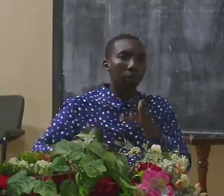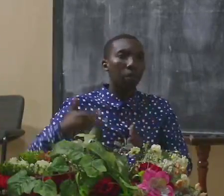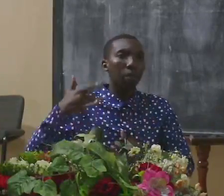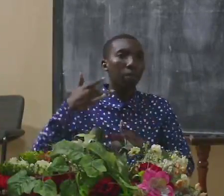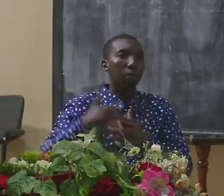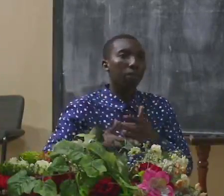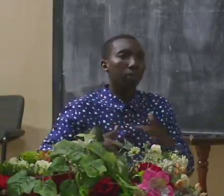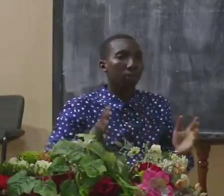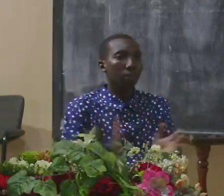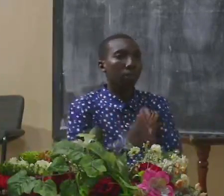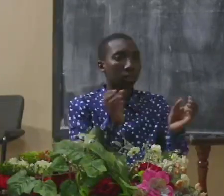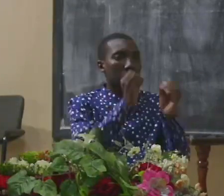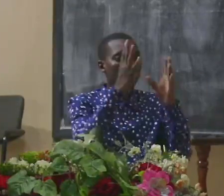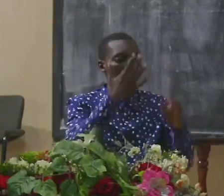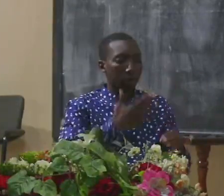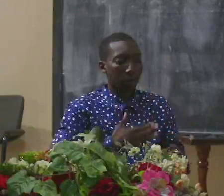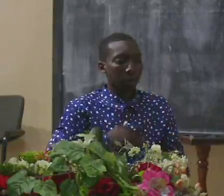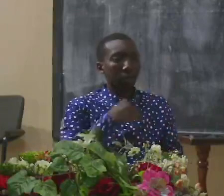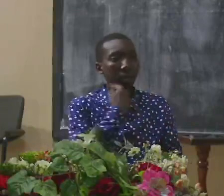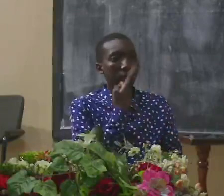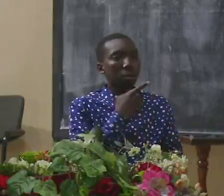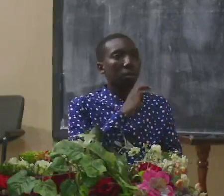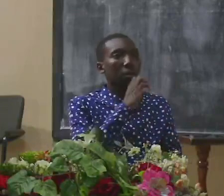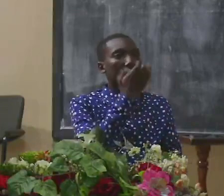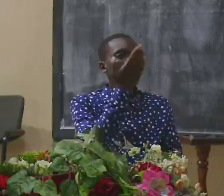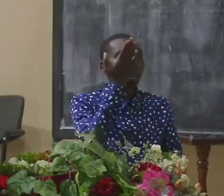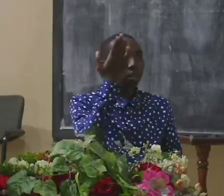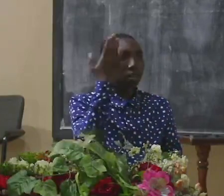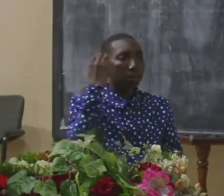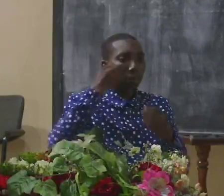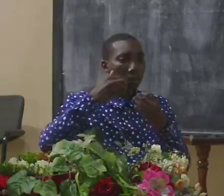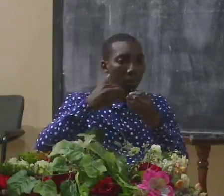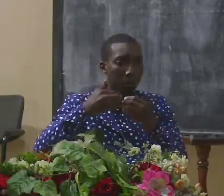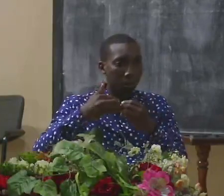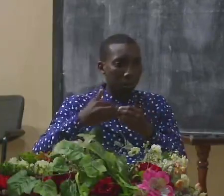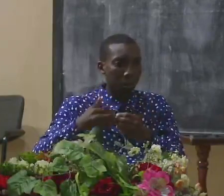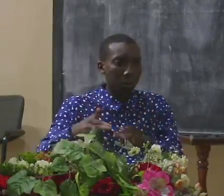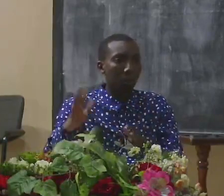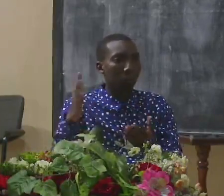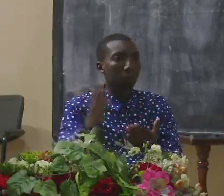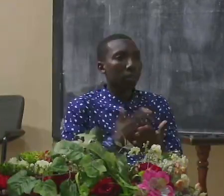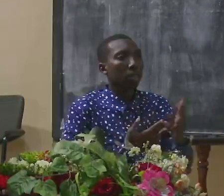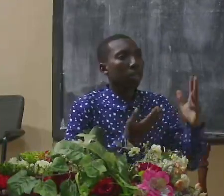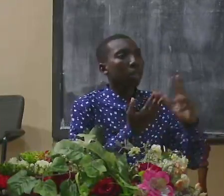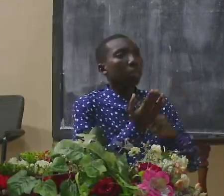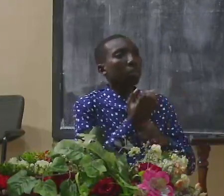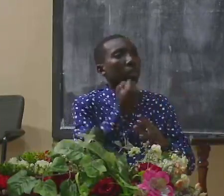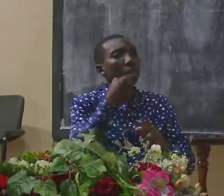Aleluya, ni ye kuwa, ni me toka.